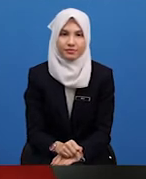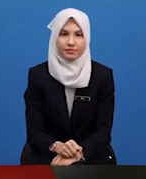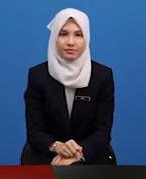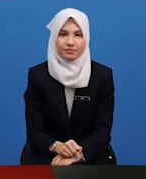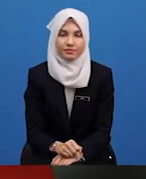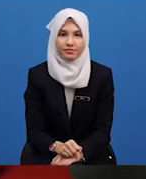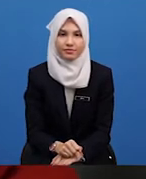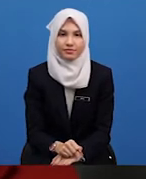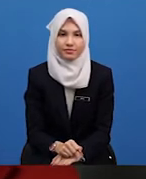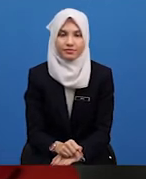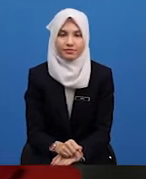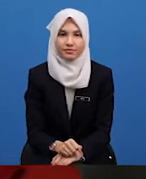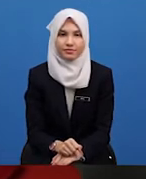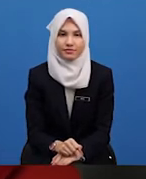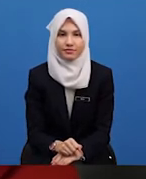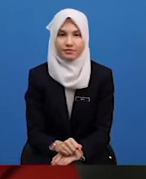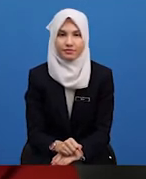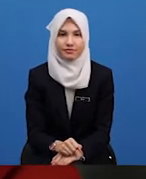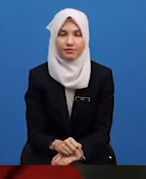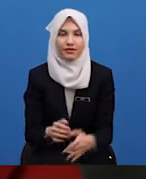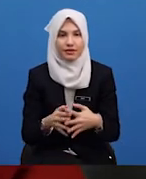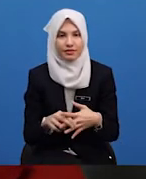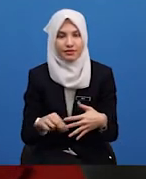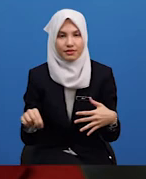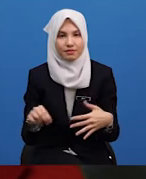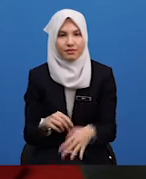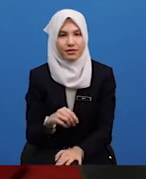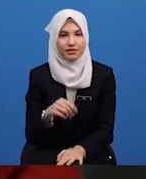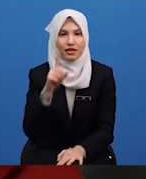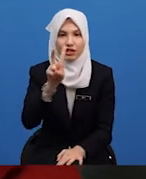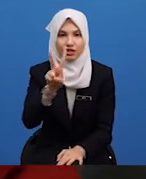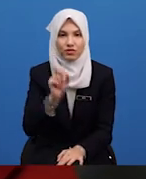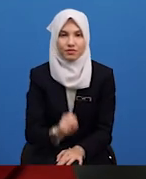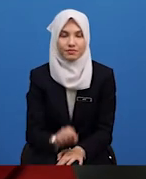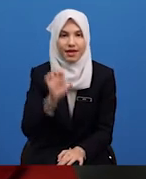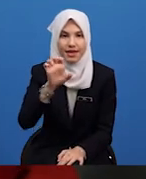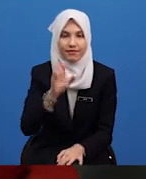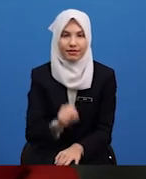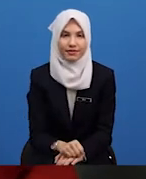Kemudian jari kita akan menekan atau memainkan menggunakan jari kedua menekan not A flat.